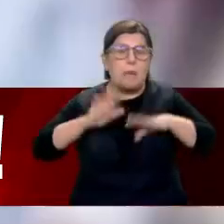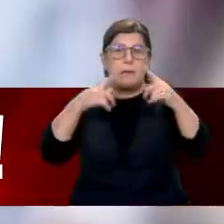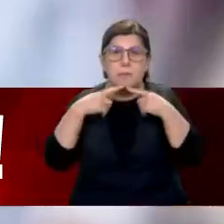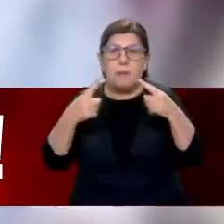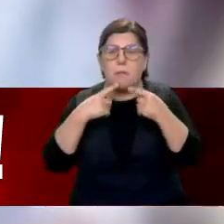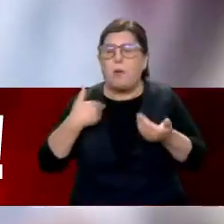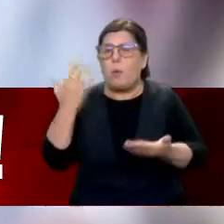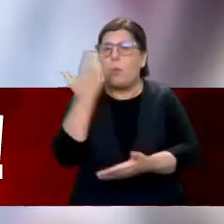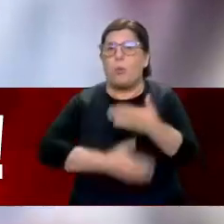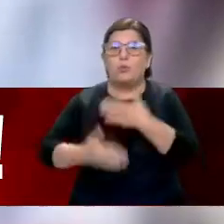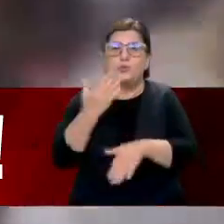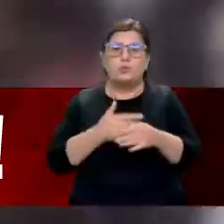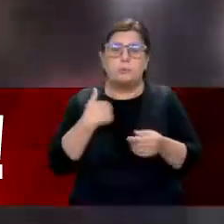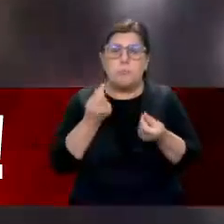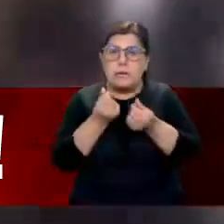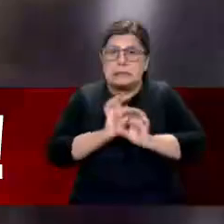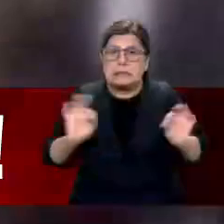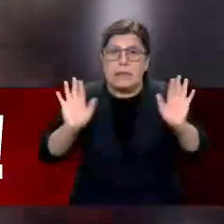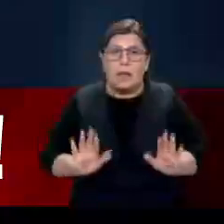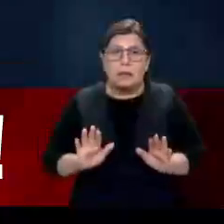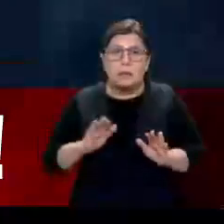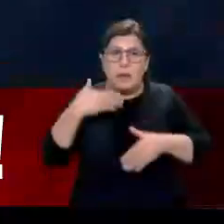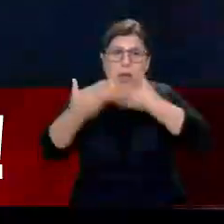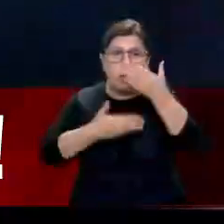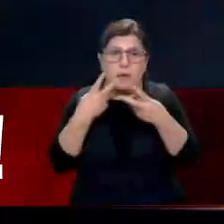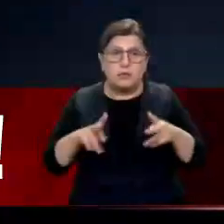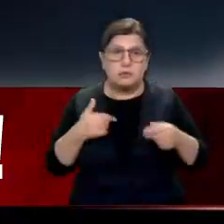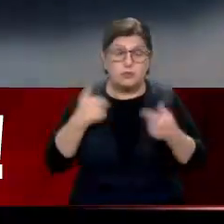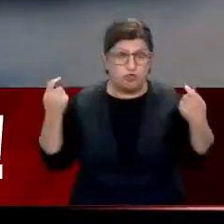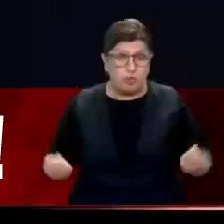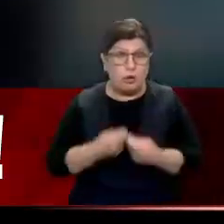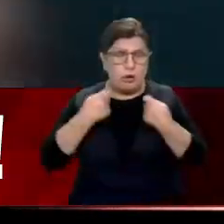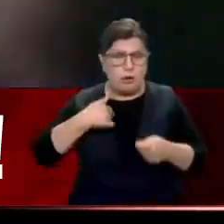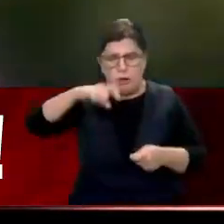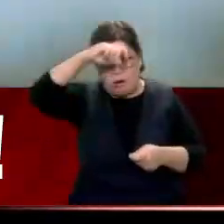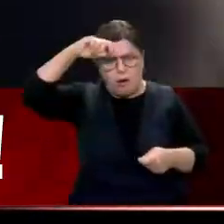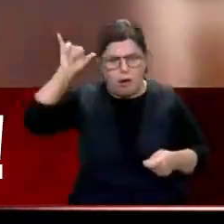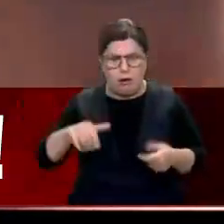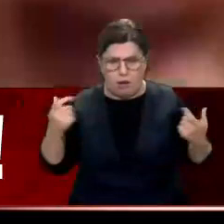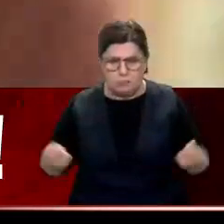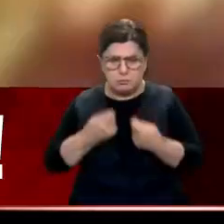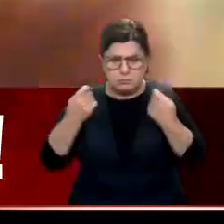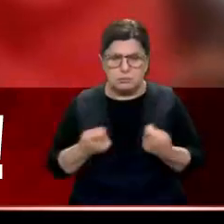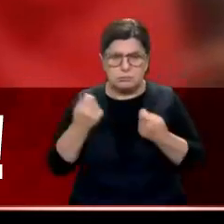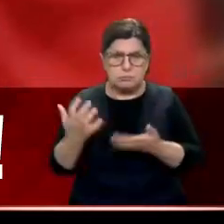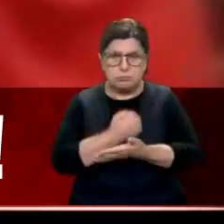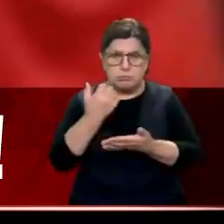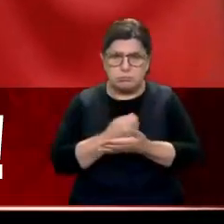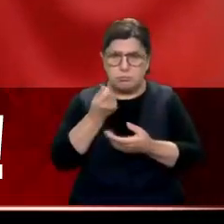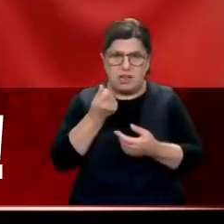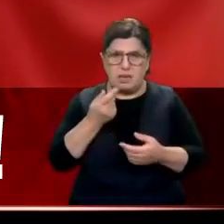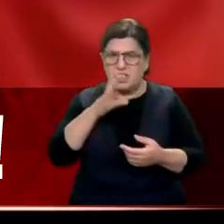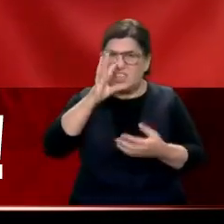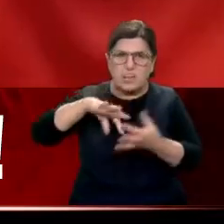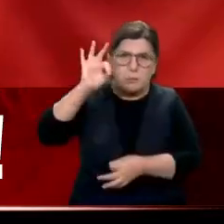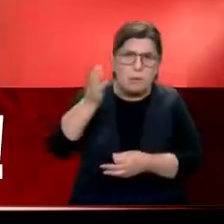yoruldum. Parasız kaldık açıklamaları peş peşe geldi. Çalışarak hakkıyla kazanmış olduğum paraların kime